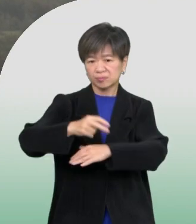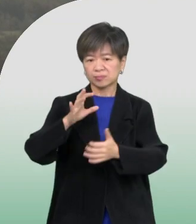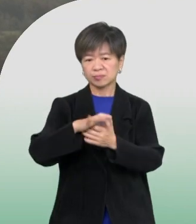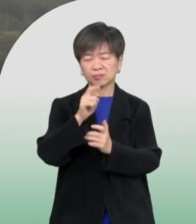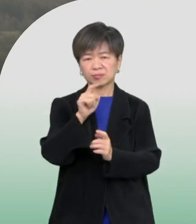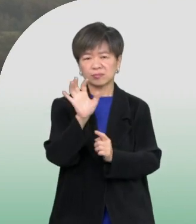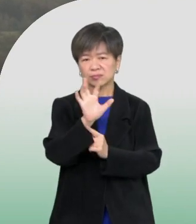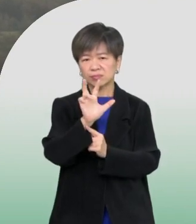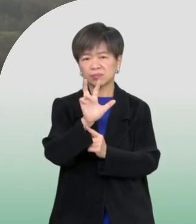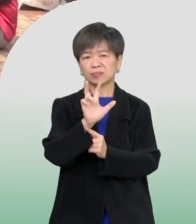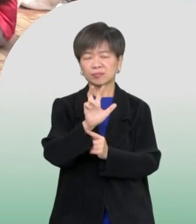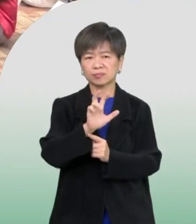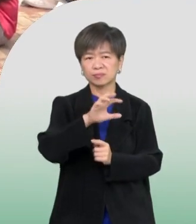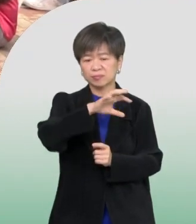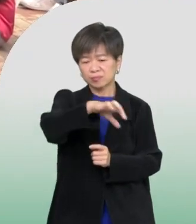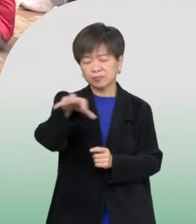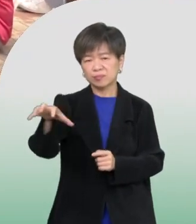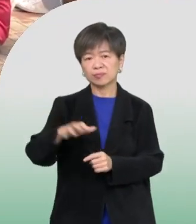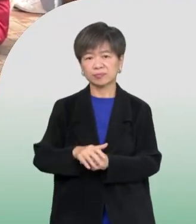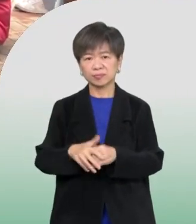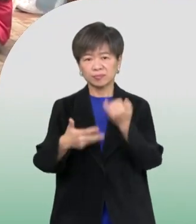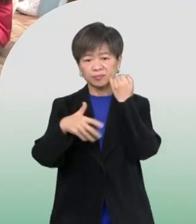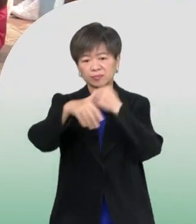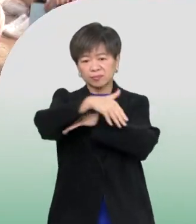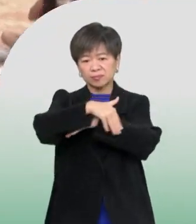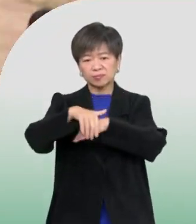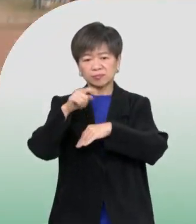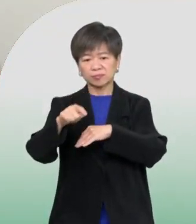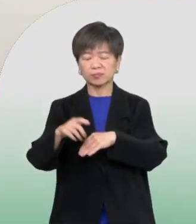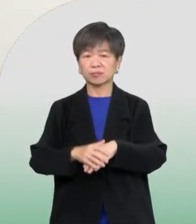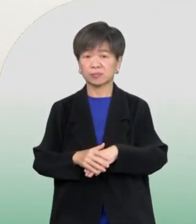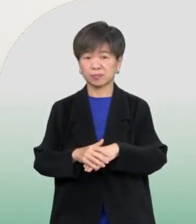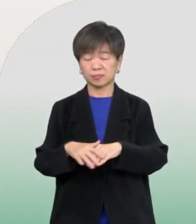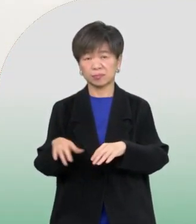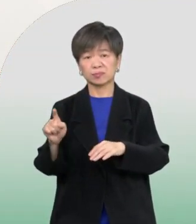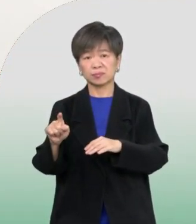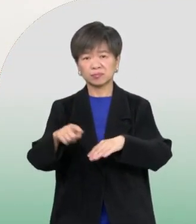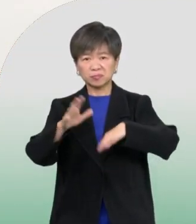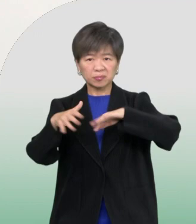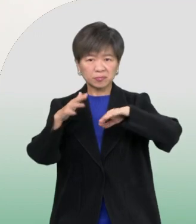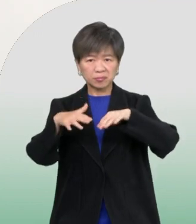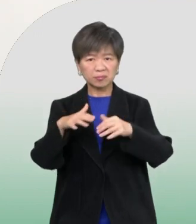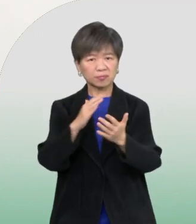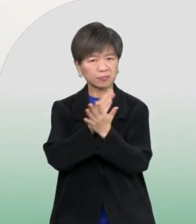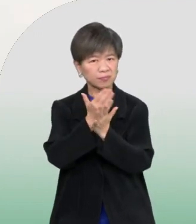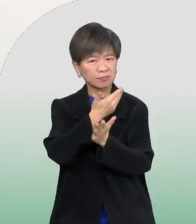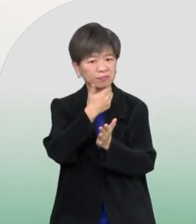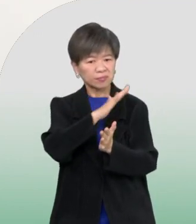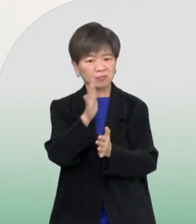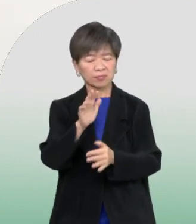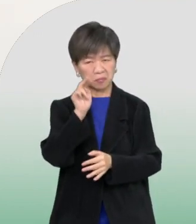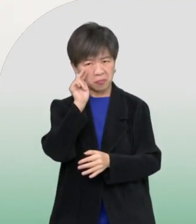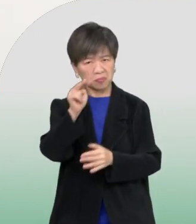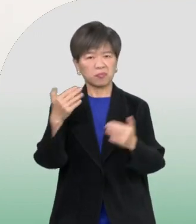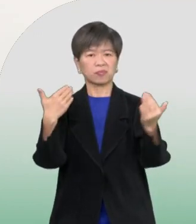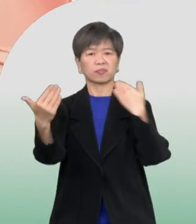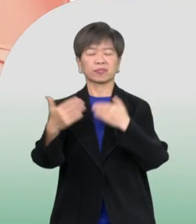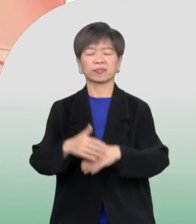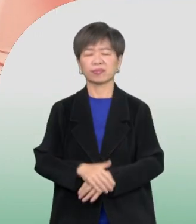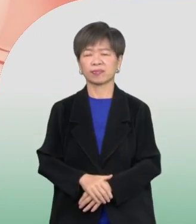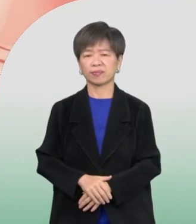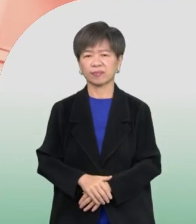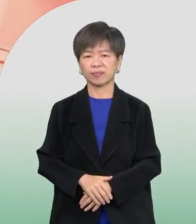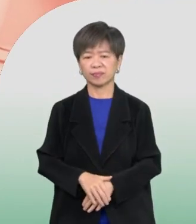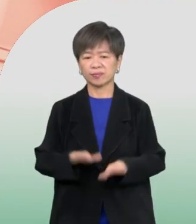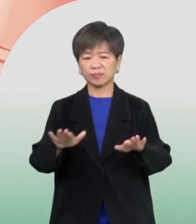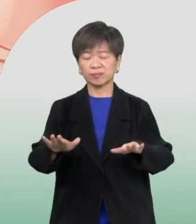上的风力发电，认识苗栗海顺的天时同风力，学教室的创观，一本学生诶看到苗栗。 那今天